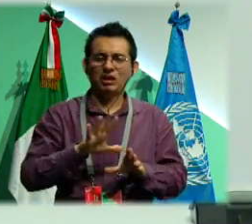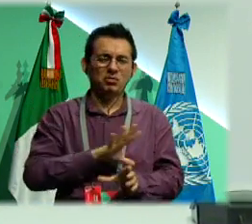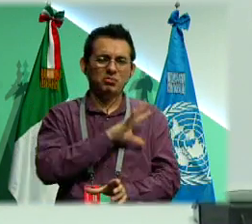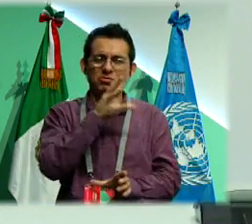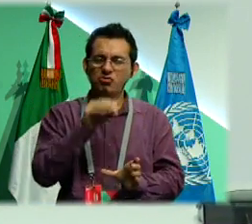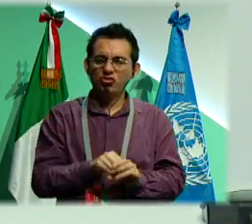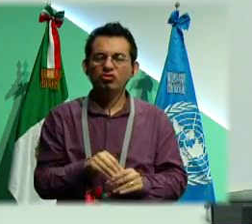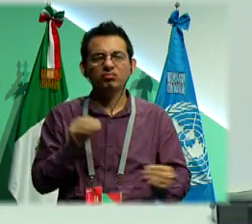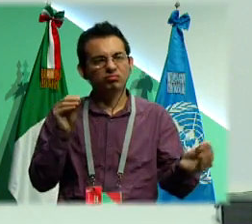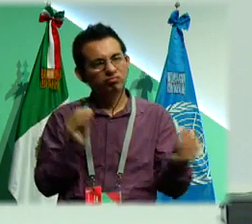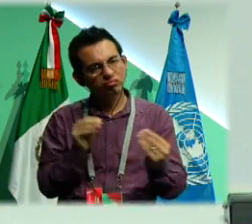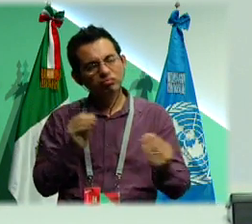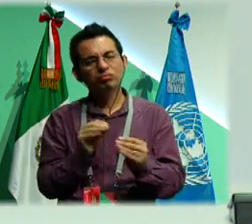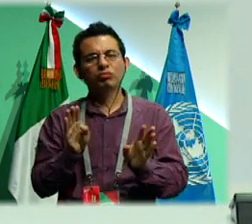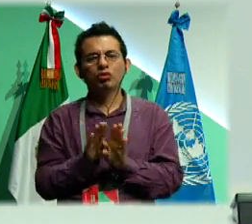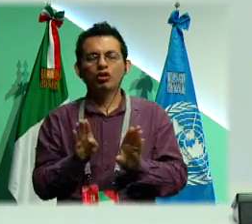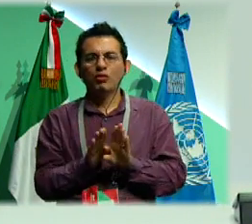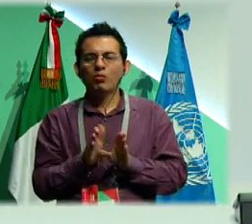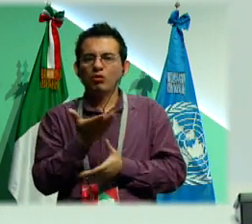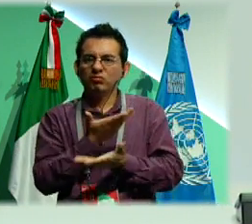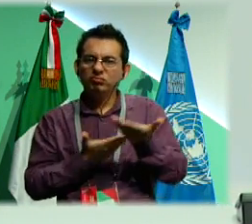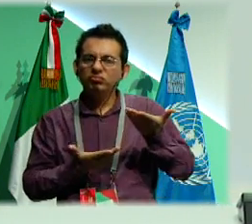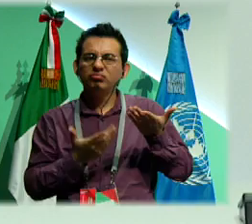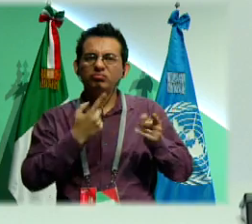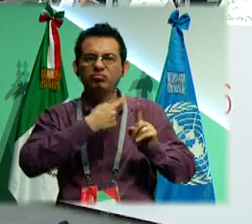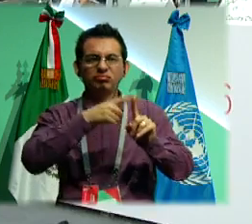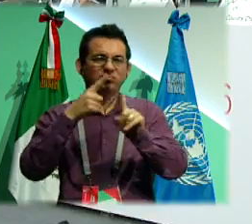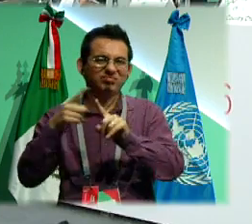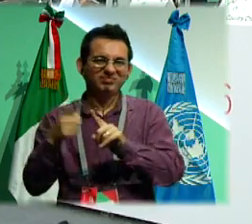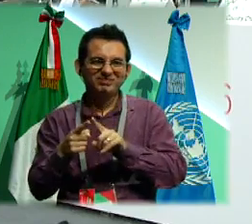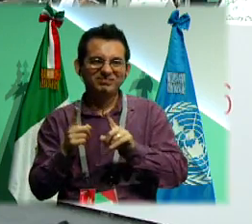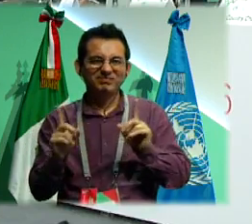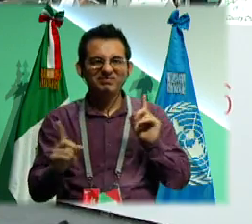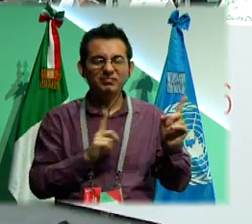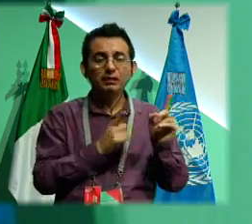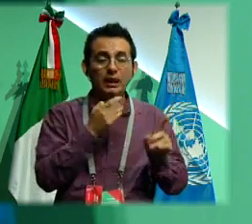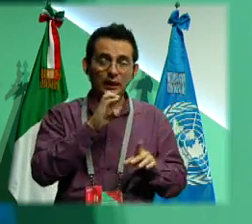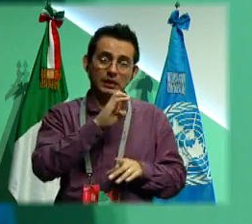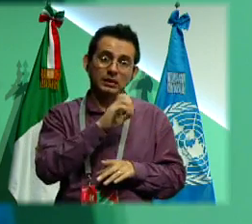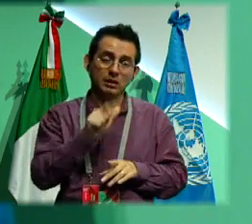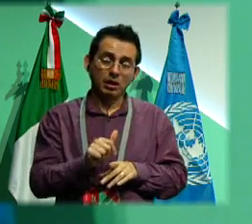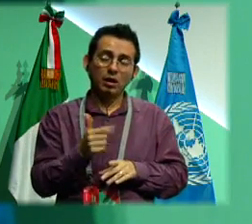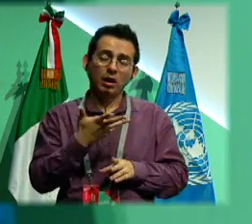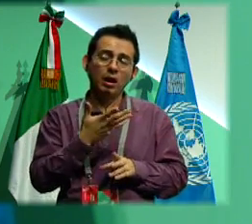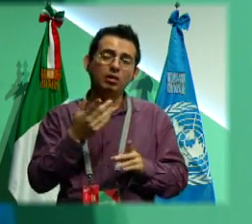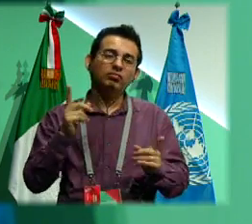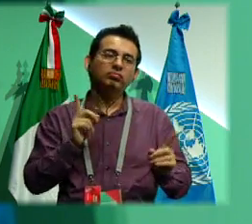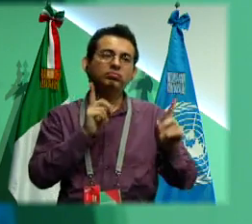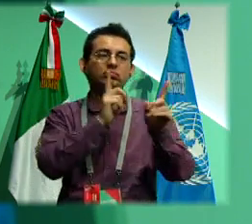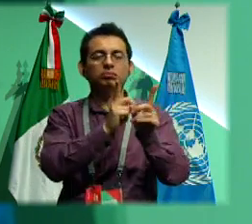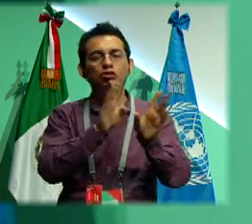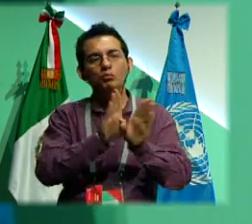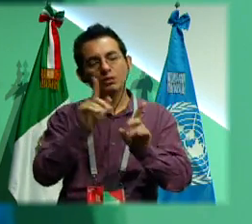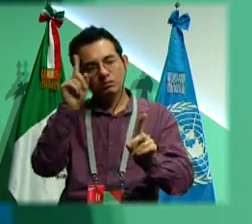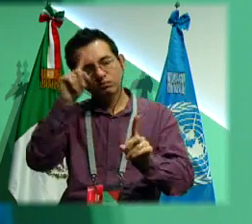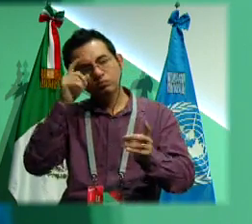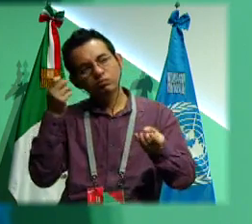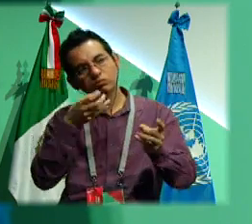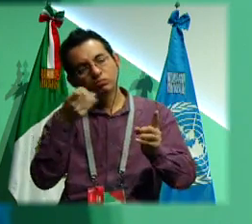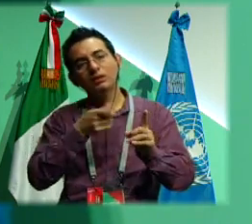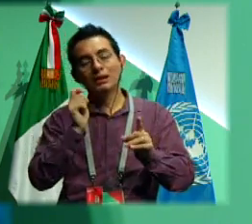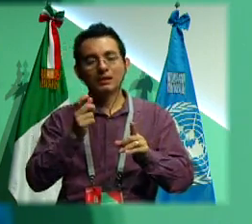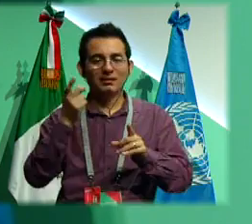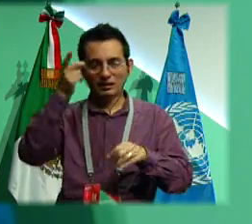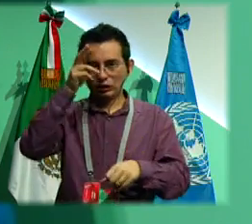une expérience en commerce international, en négociation commerciale et relations internationales